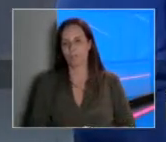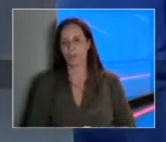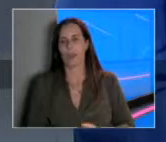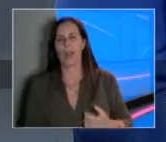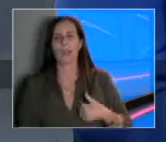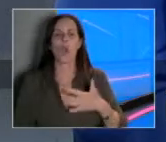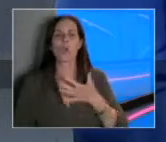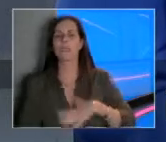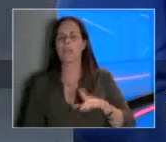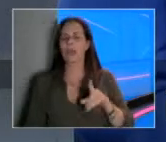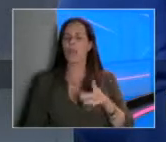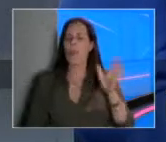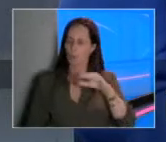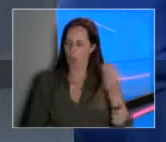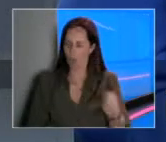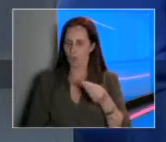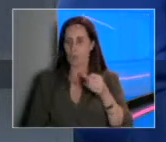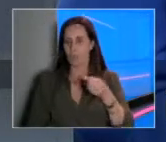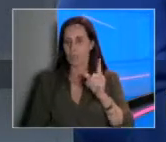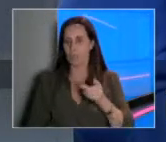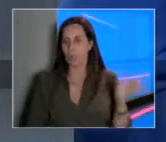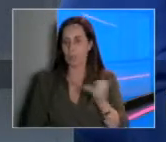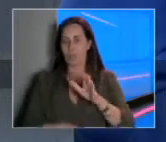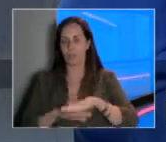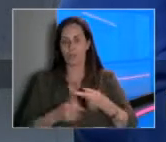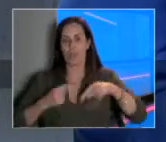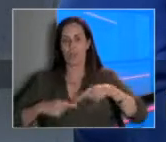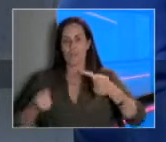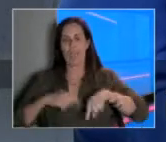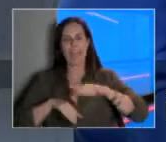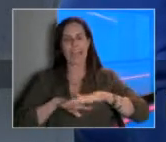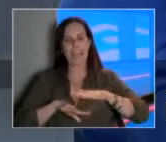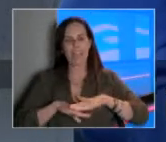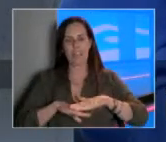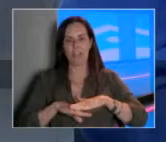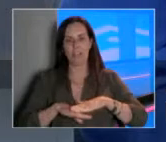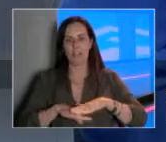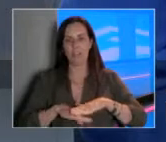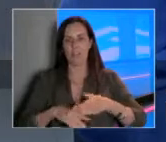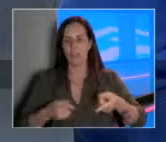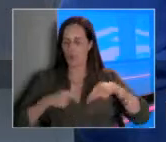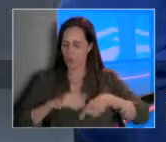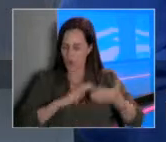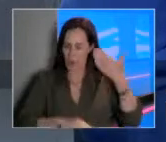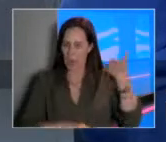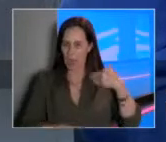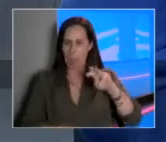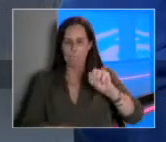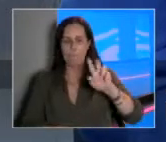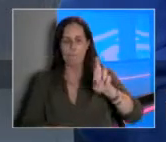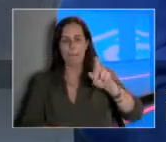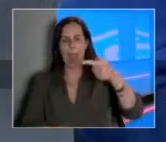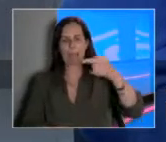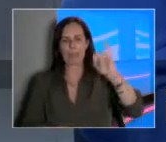ארצה ברשותך לדבר איתך על נושא נוסף. את אמורה להתמנות ליושבת ראש ועדת האתיקה. היושב ראש הקודם היה מרגי, אם אינני